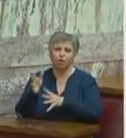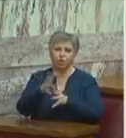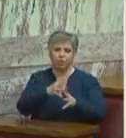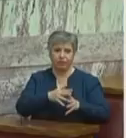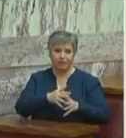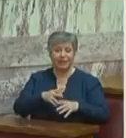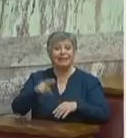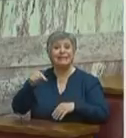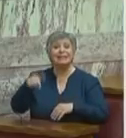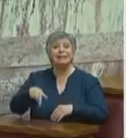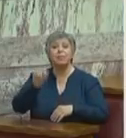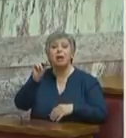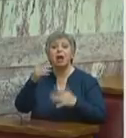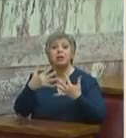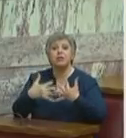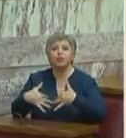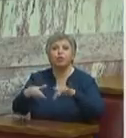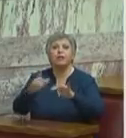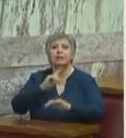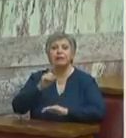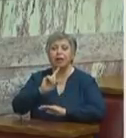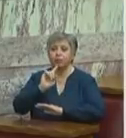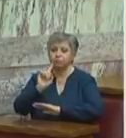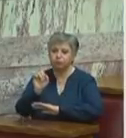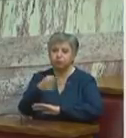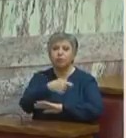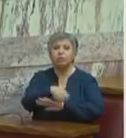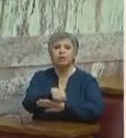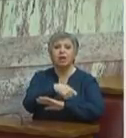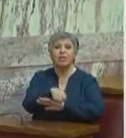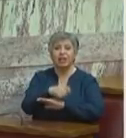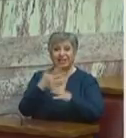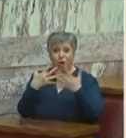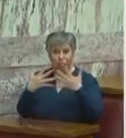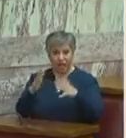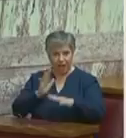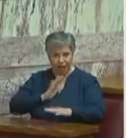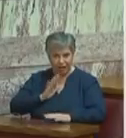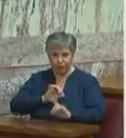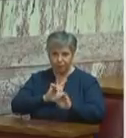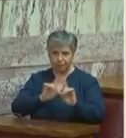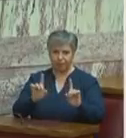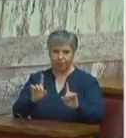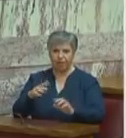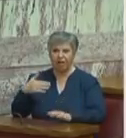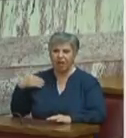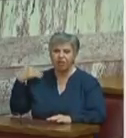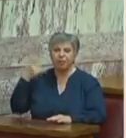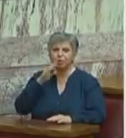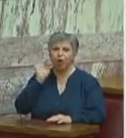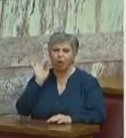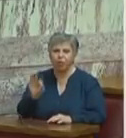ασκηθεί ποινική δίωξη για τα 10 πρόσωπα που συκοφαντικώς κατηγορούνται. Η αιτιολογία είναι